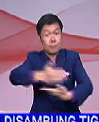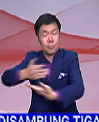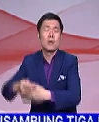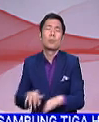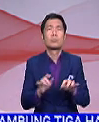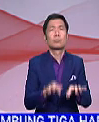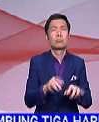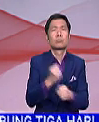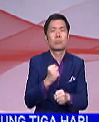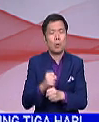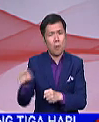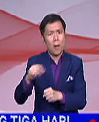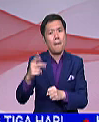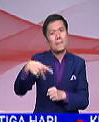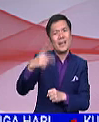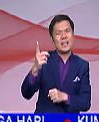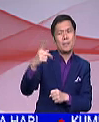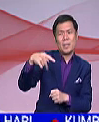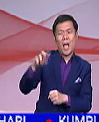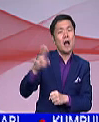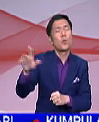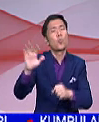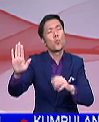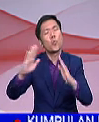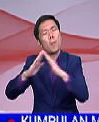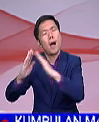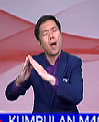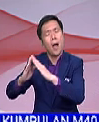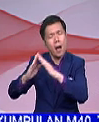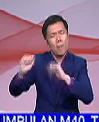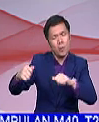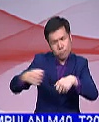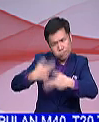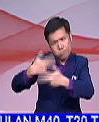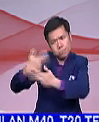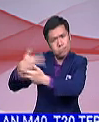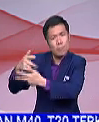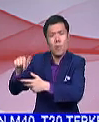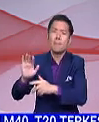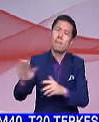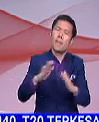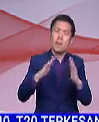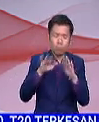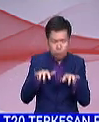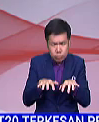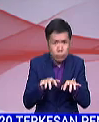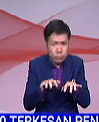dan pengajaran dari rumah PDPR khususnya golongan kurang berkemampuan.